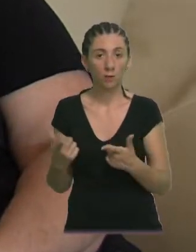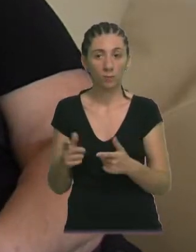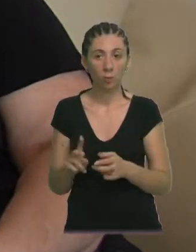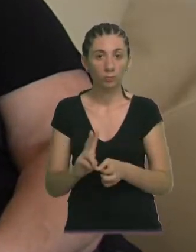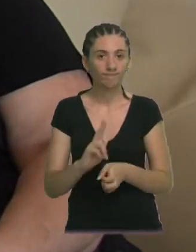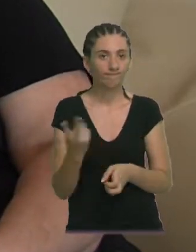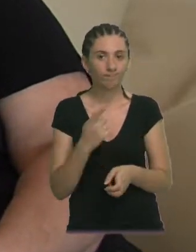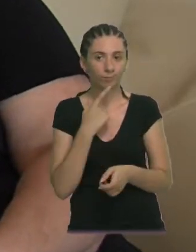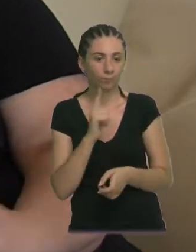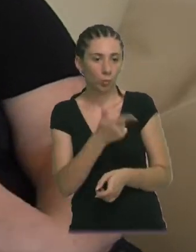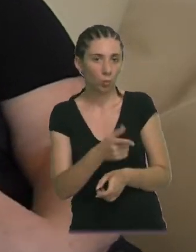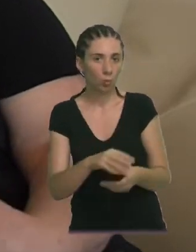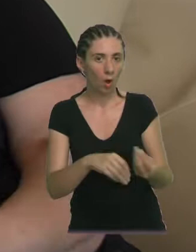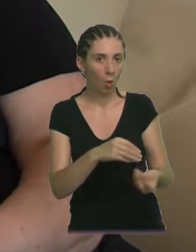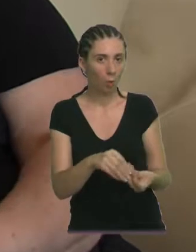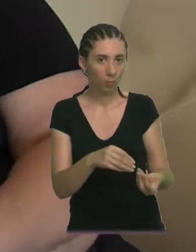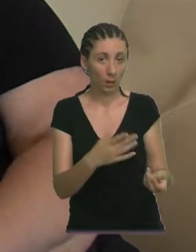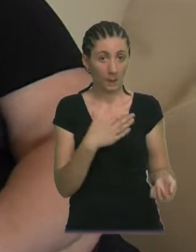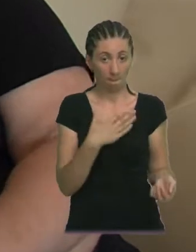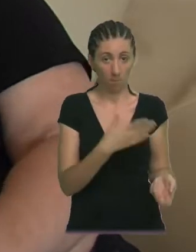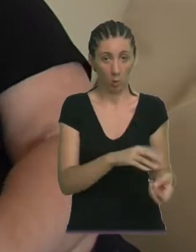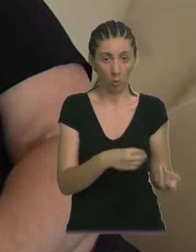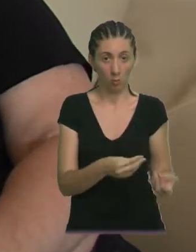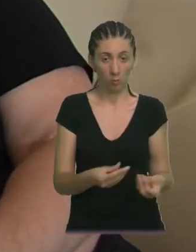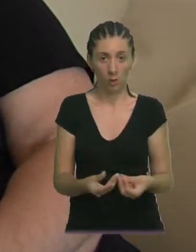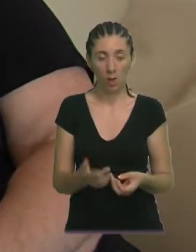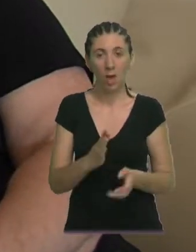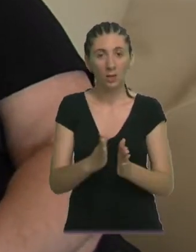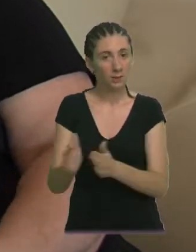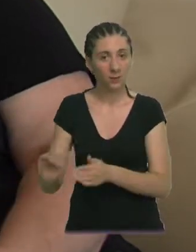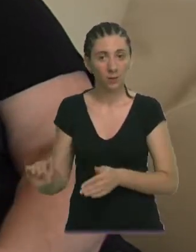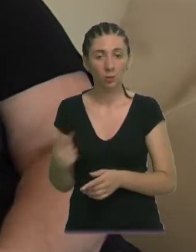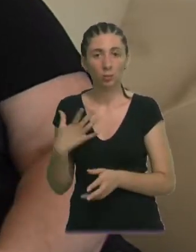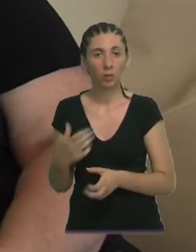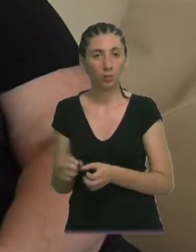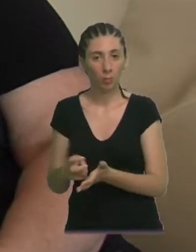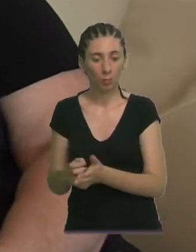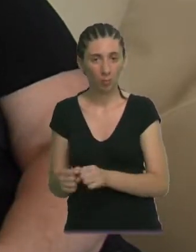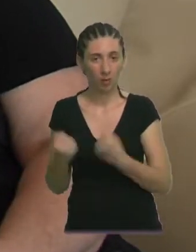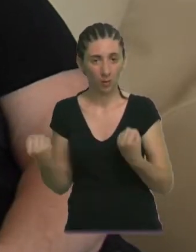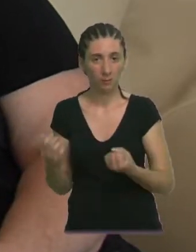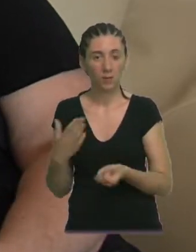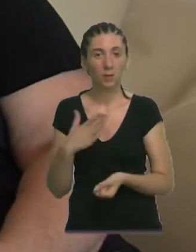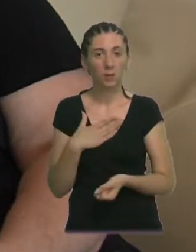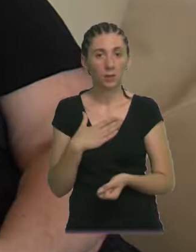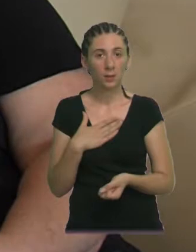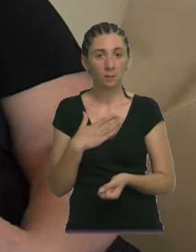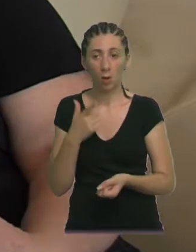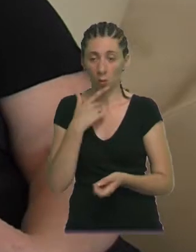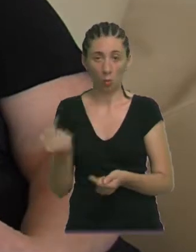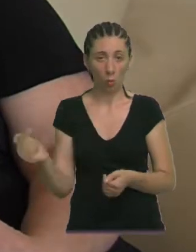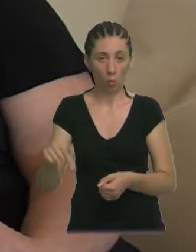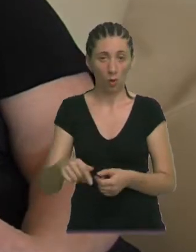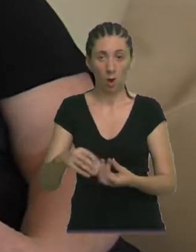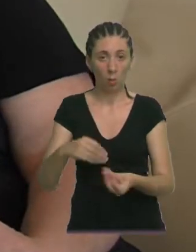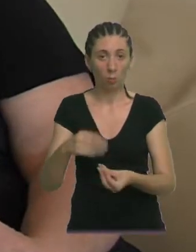u tuđoj obitelji, mojoj, a sva djeca sa teškoćama u razvoju imaju koja dođu